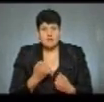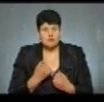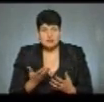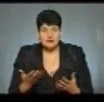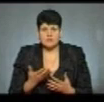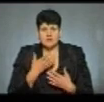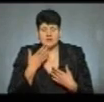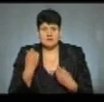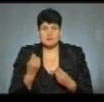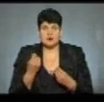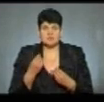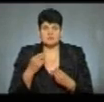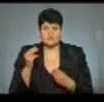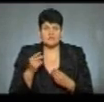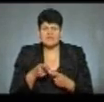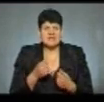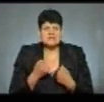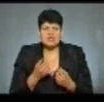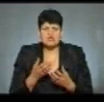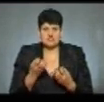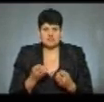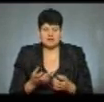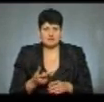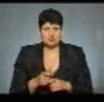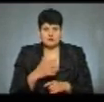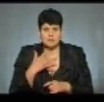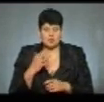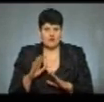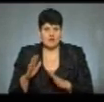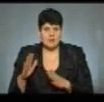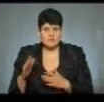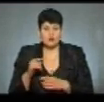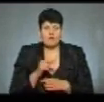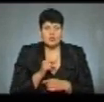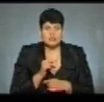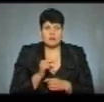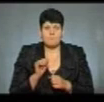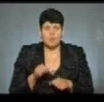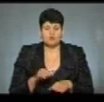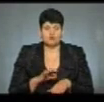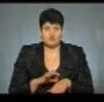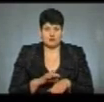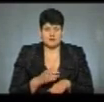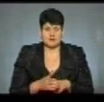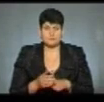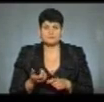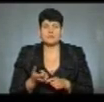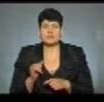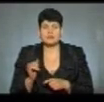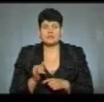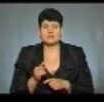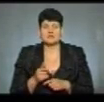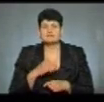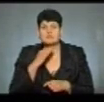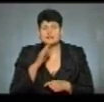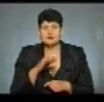мають певних гігієнічних навик, вони не захищеніше. І дуже в багатьох випадках вони можуть хворіти. І достатньо